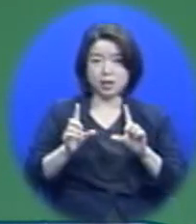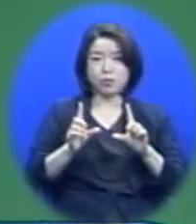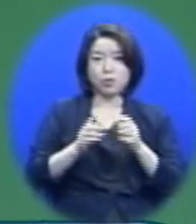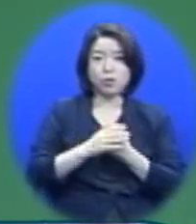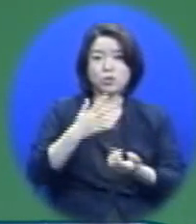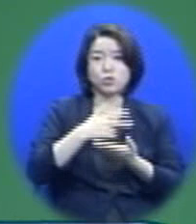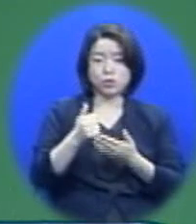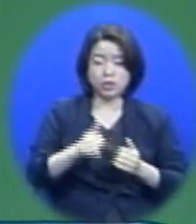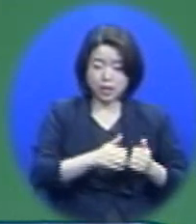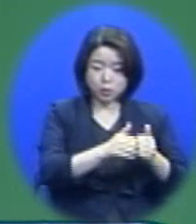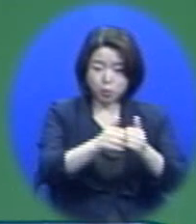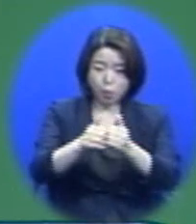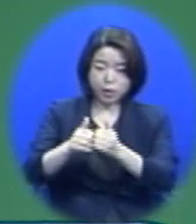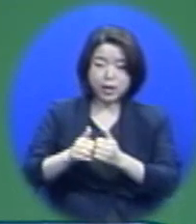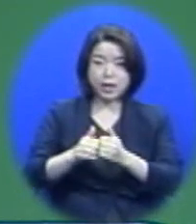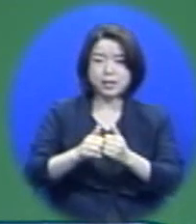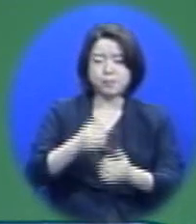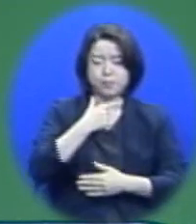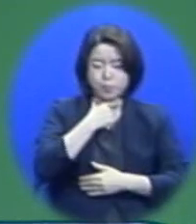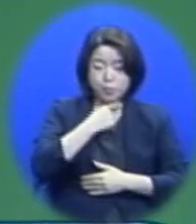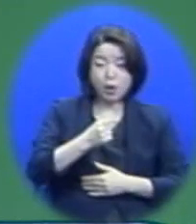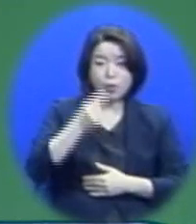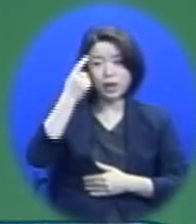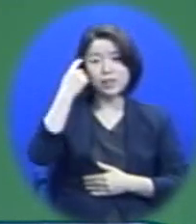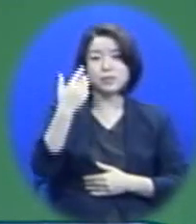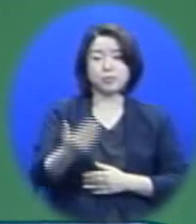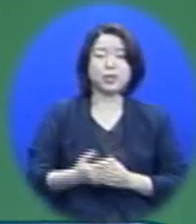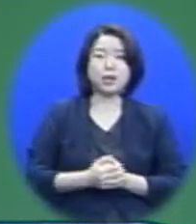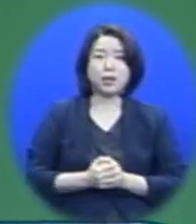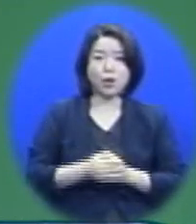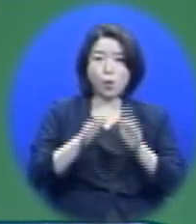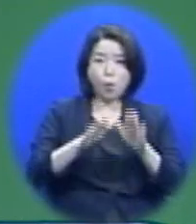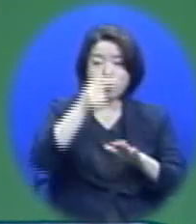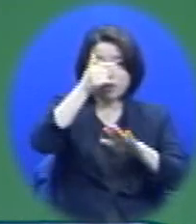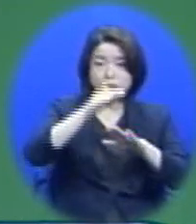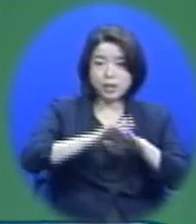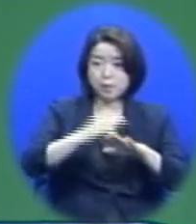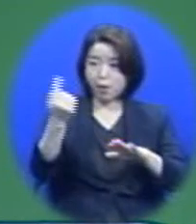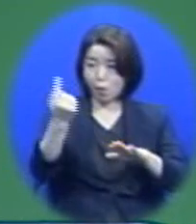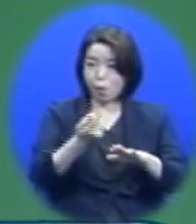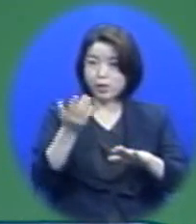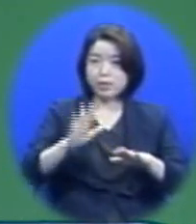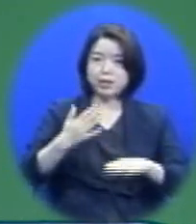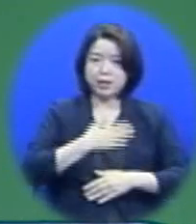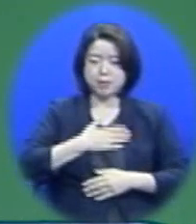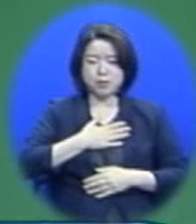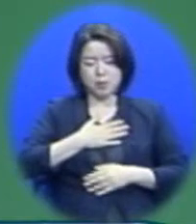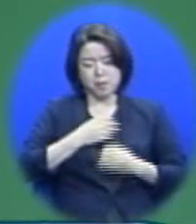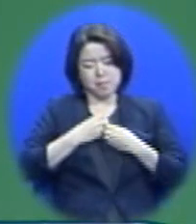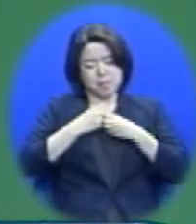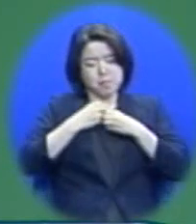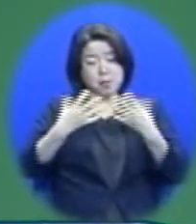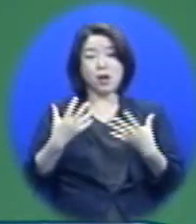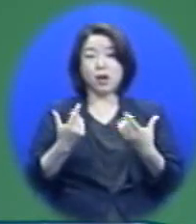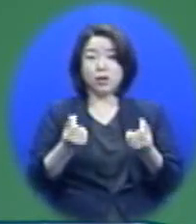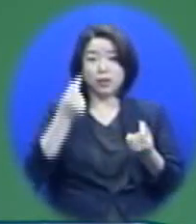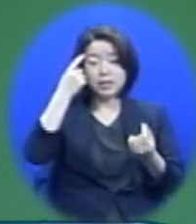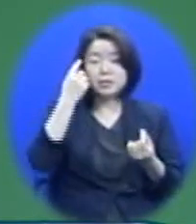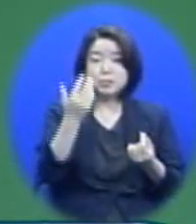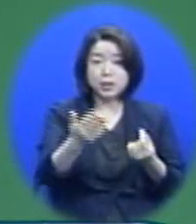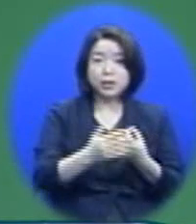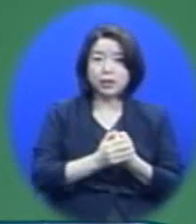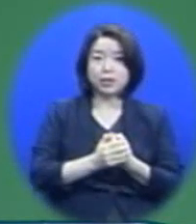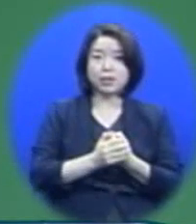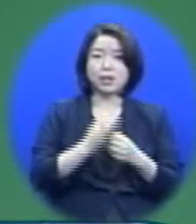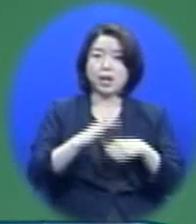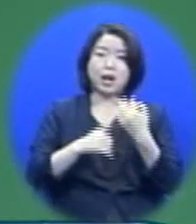주님과 동행하기를 갈망하십니까? 오늘 예배드리러 왔는데 가슴이 그냥 터질 것 같습니까?